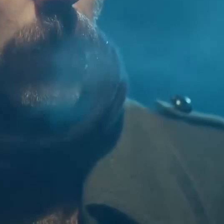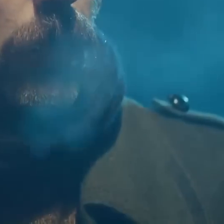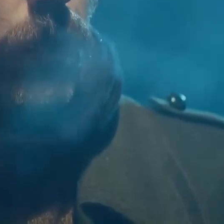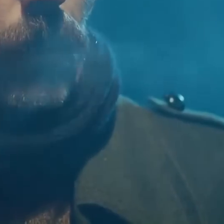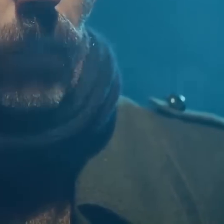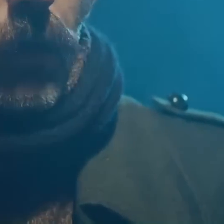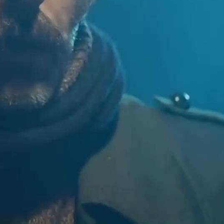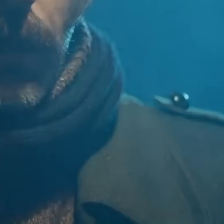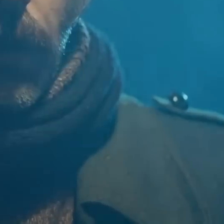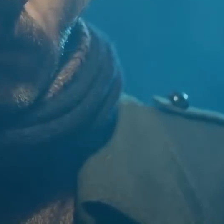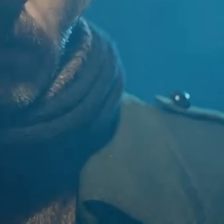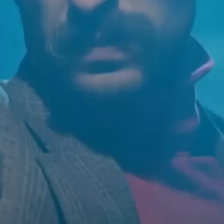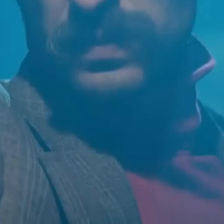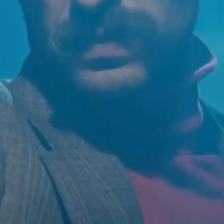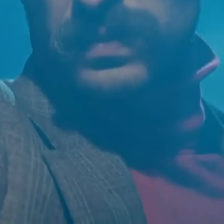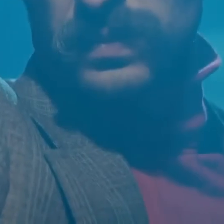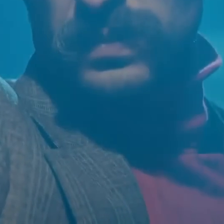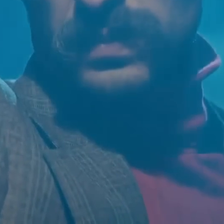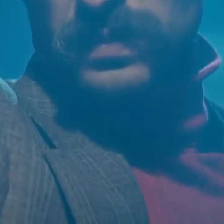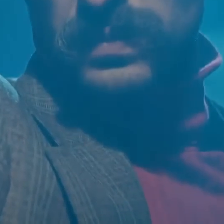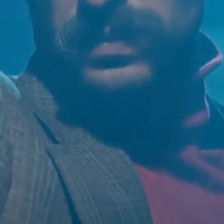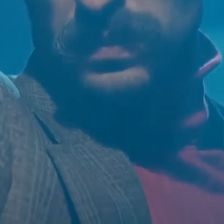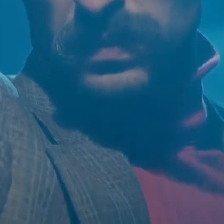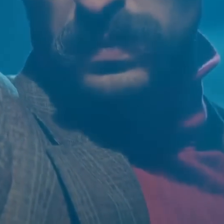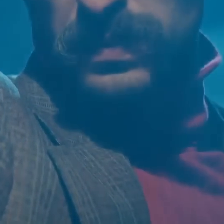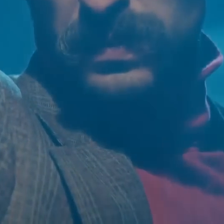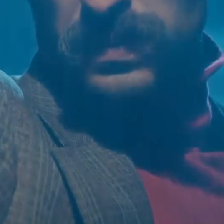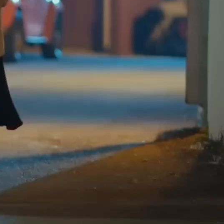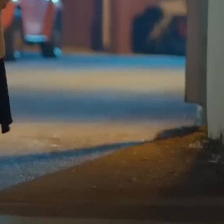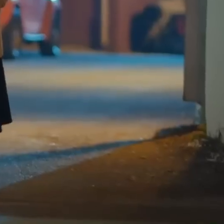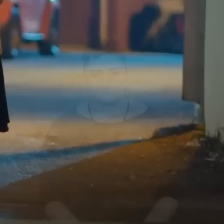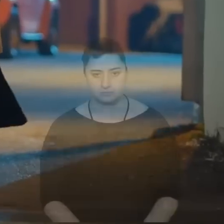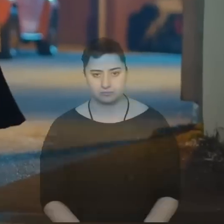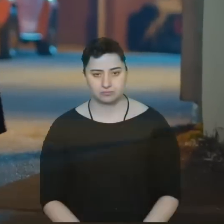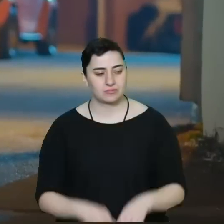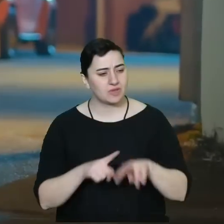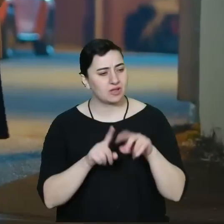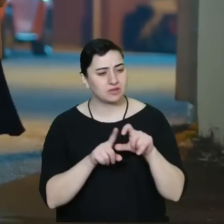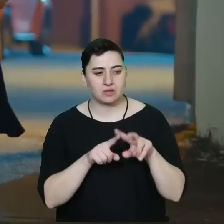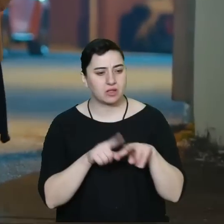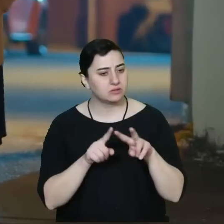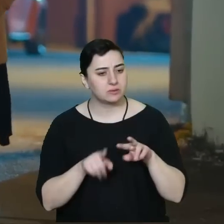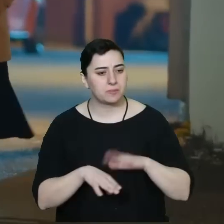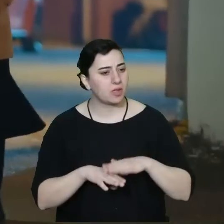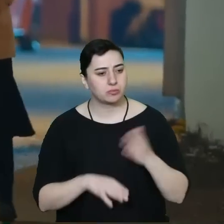Selim merakla bakarken piyangocu kurnaz. Karşılıklı gardlarını almış bakıyorlar. Adnan Bey ne önemli?